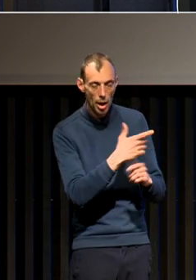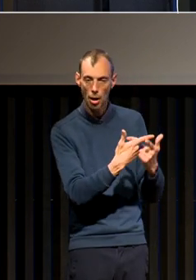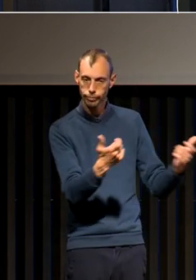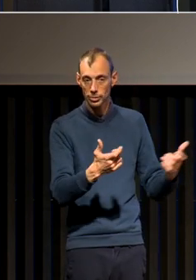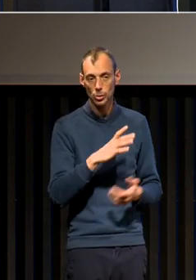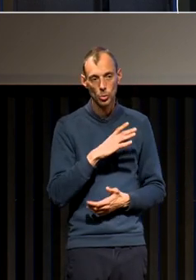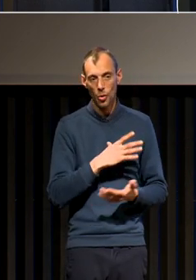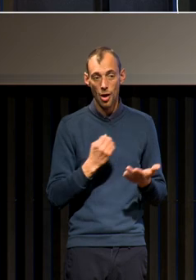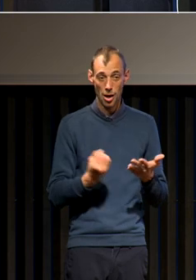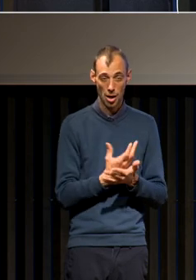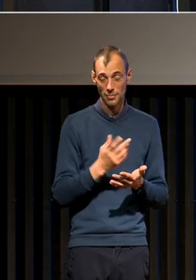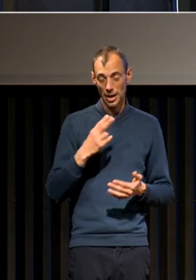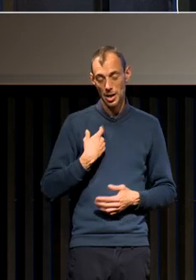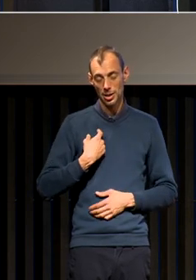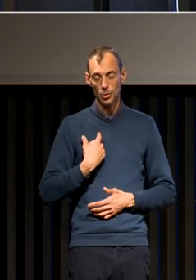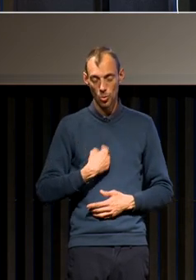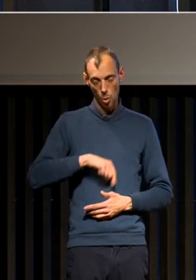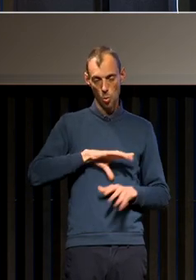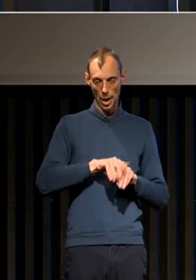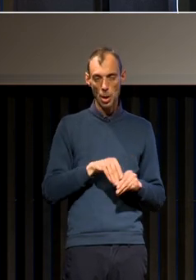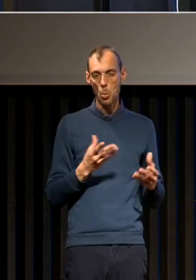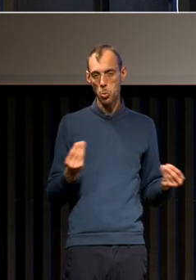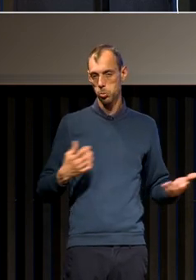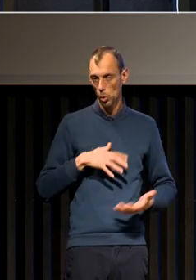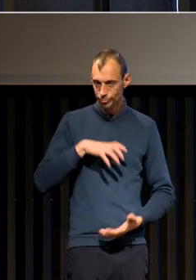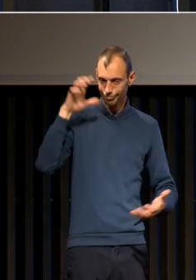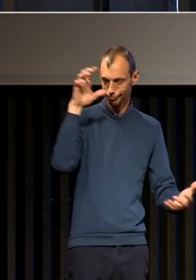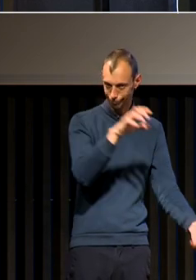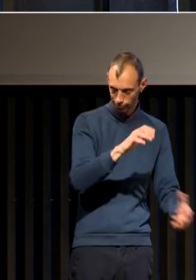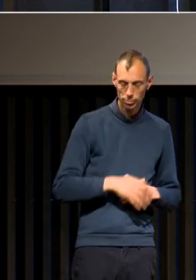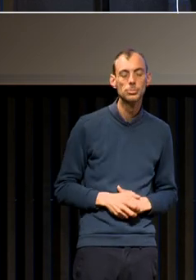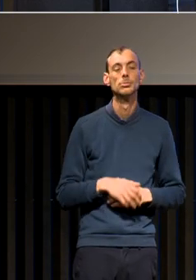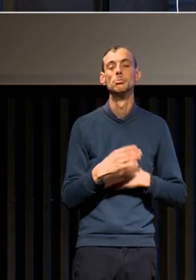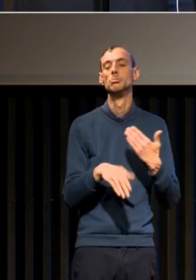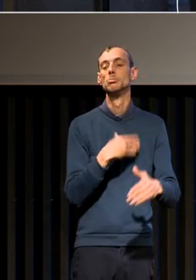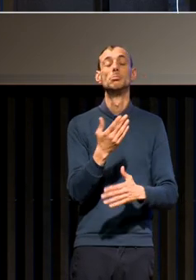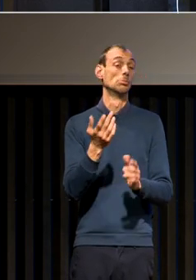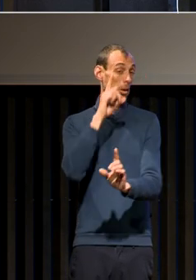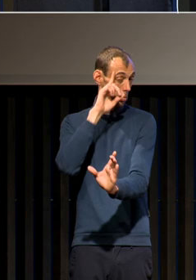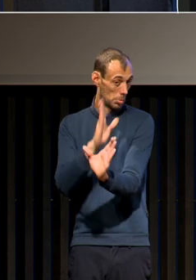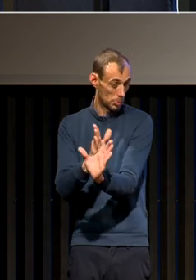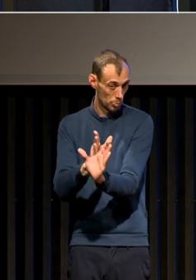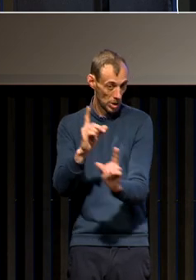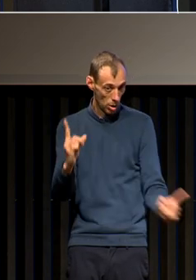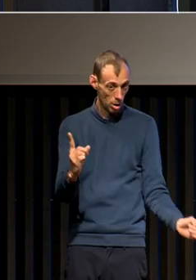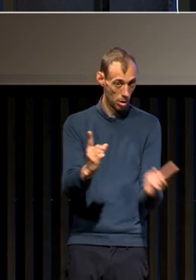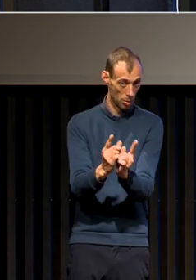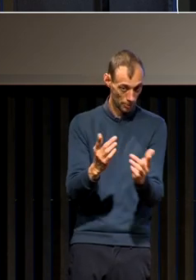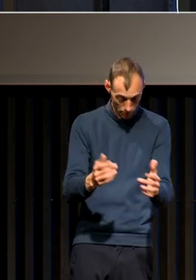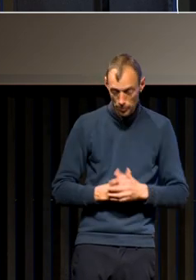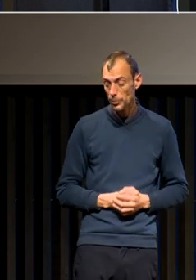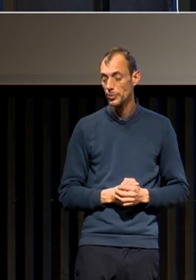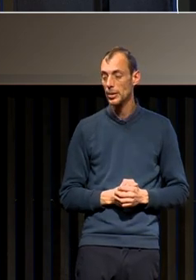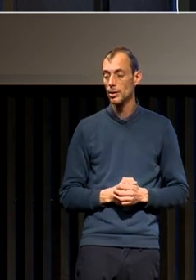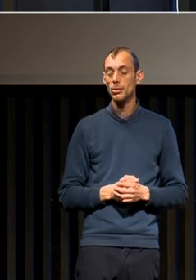beaucoup d'informations à délivrer. Ils voient ensuite la psychologue dans le cadre d'un accompagnement. On discute